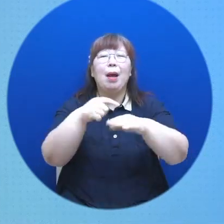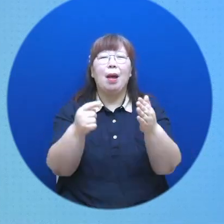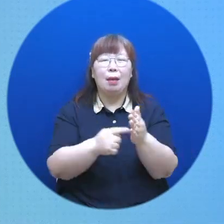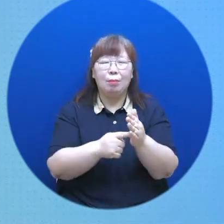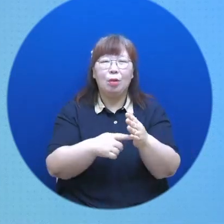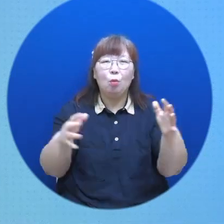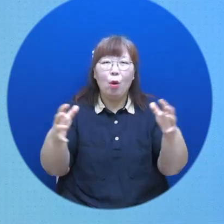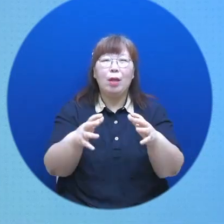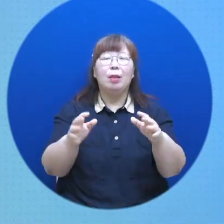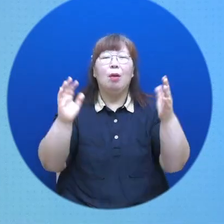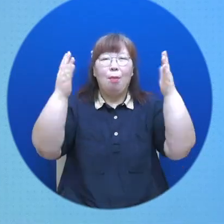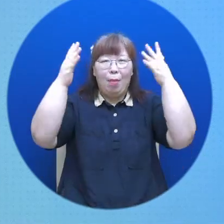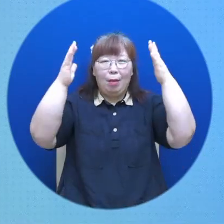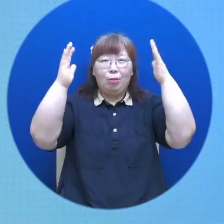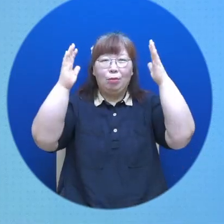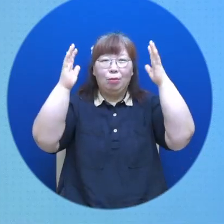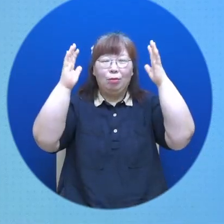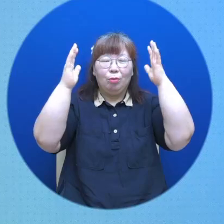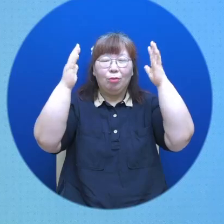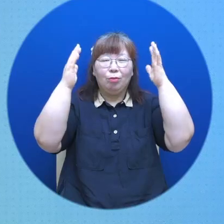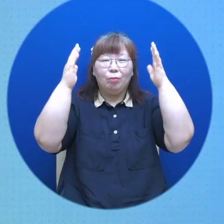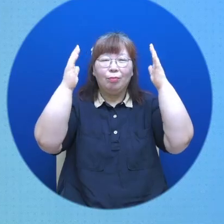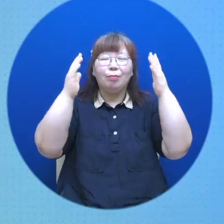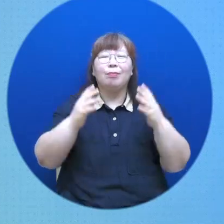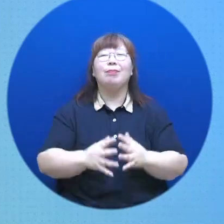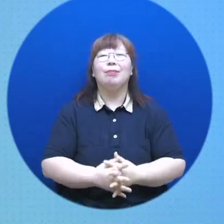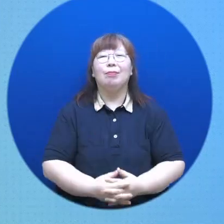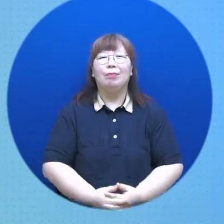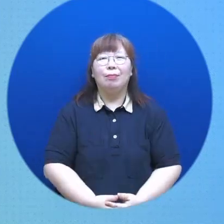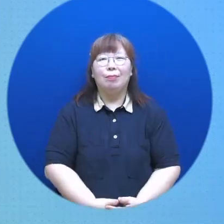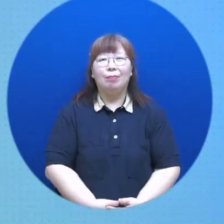담아서 박수로 서로 축복하며 나가겠습니다.